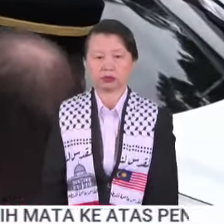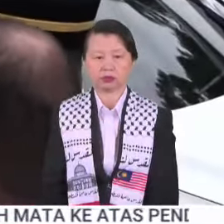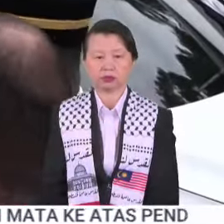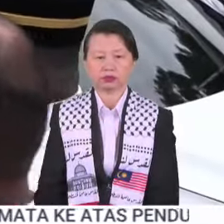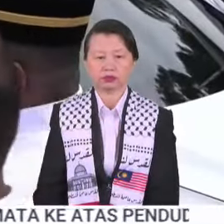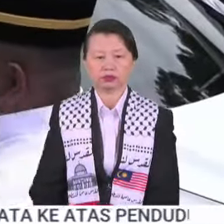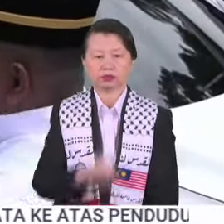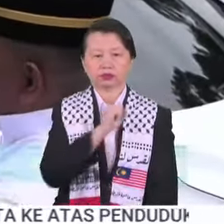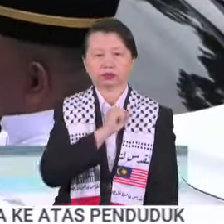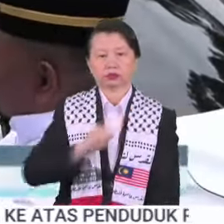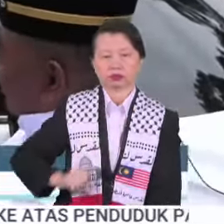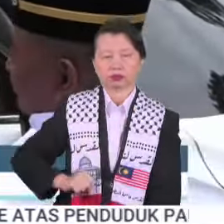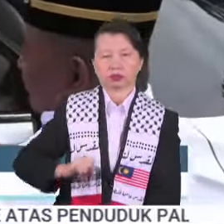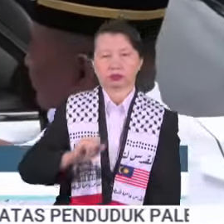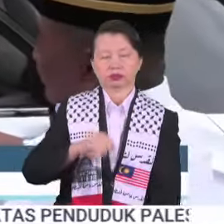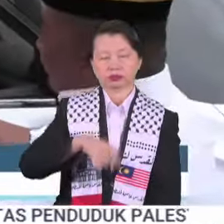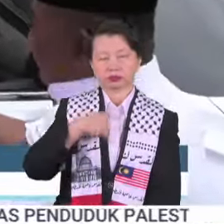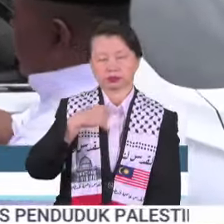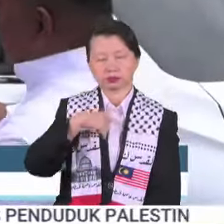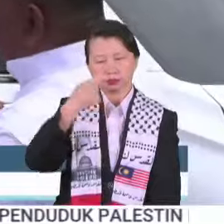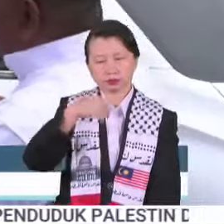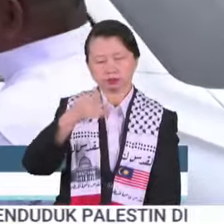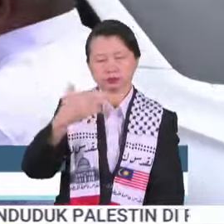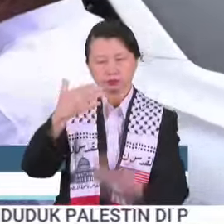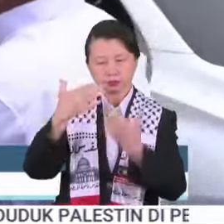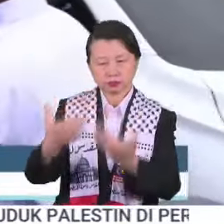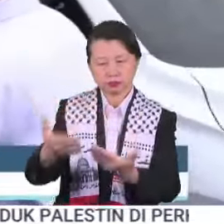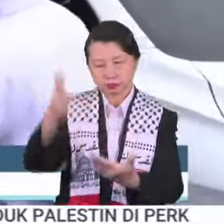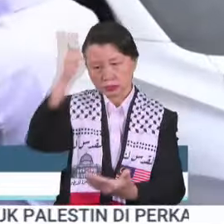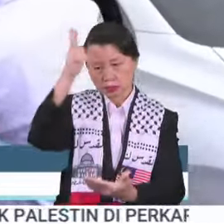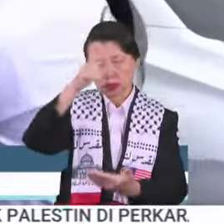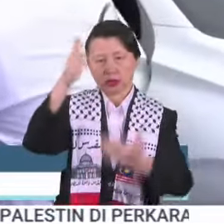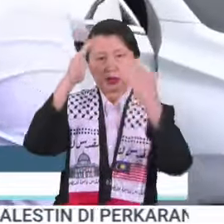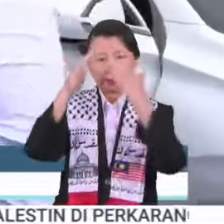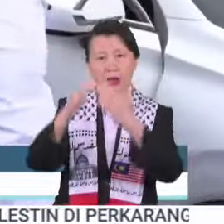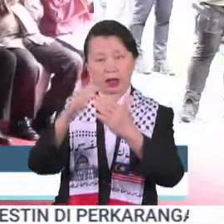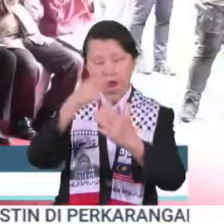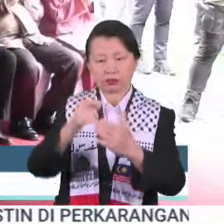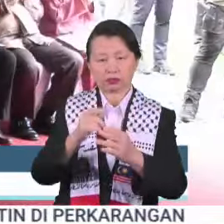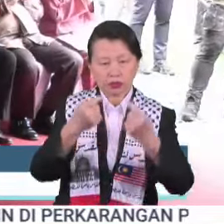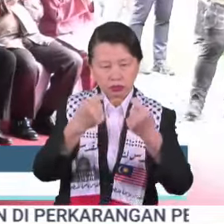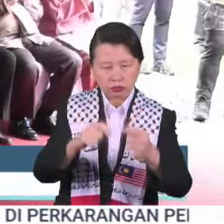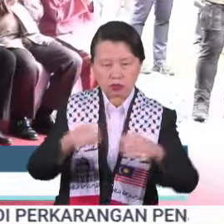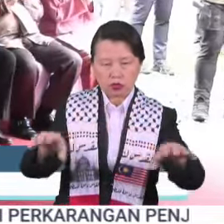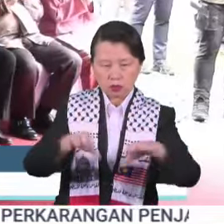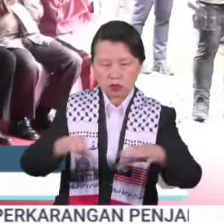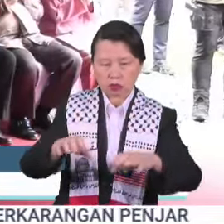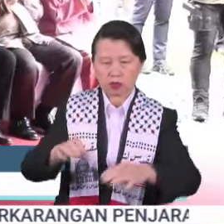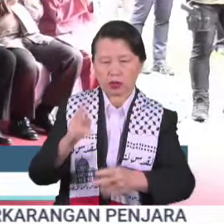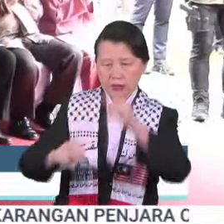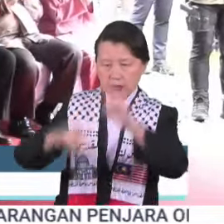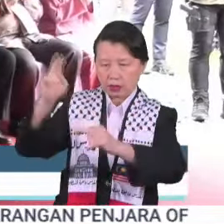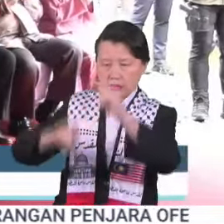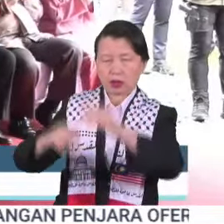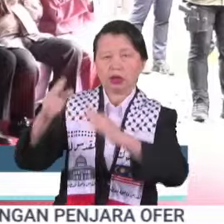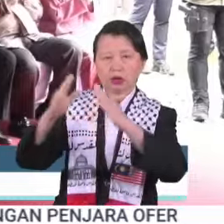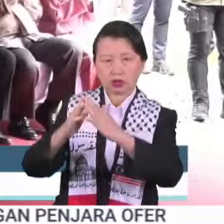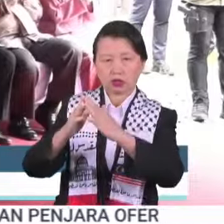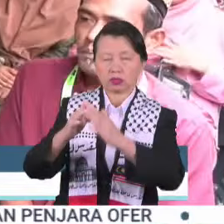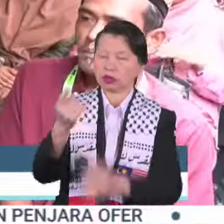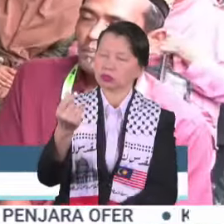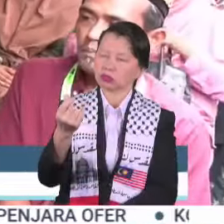al-sultan Abdullah turut menzahirkan penghargaan kepada kerajaan Pahang kerana berusaha mempercepatkan pembinaan rumah yang